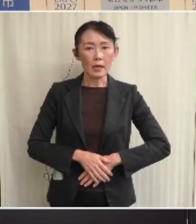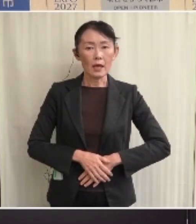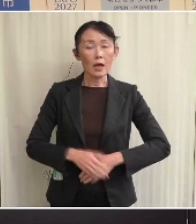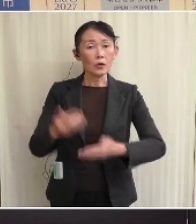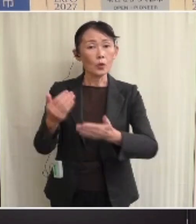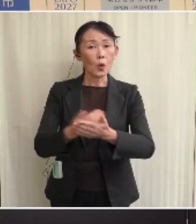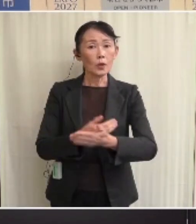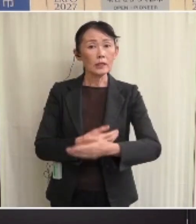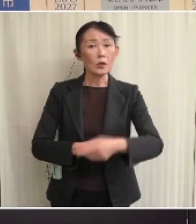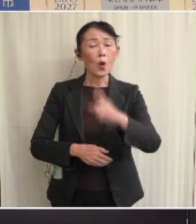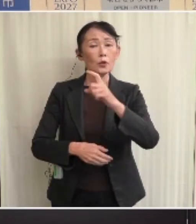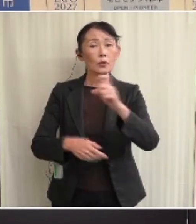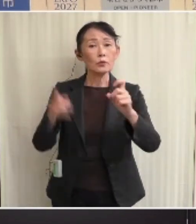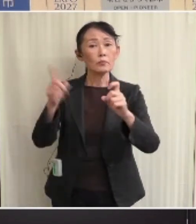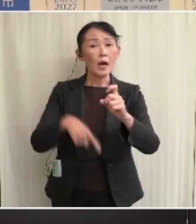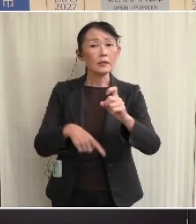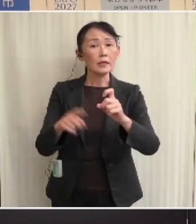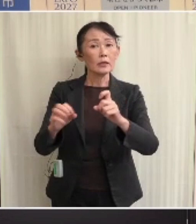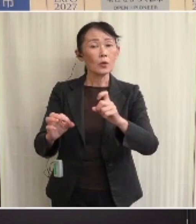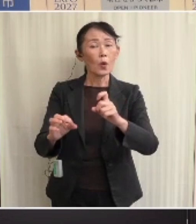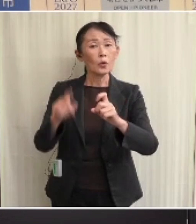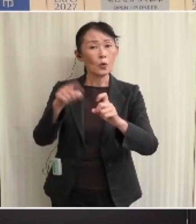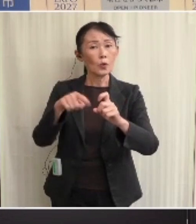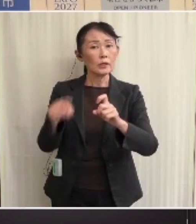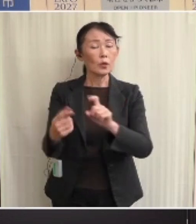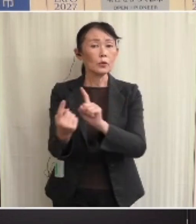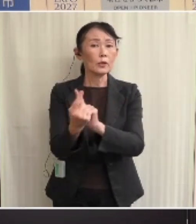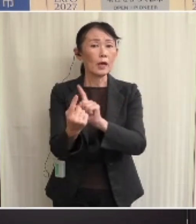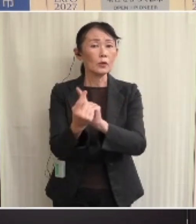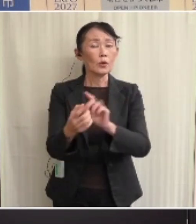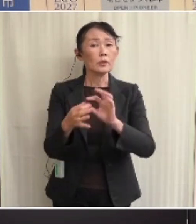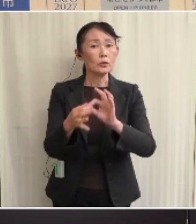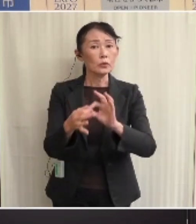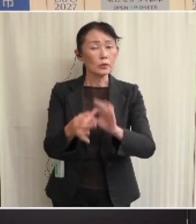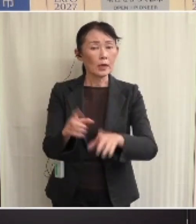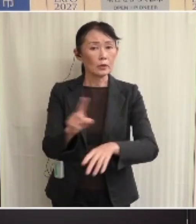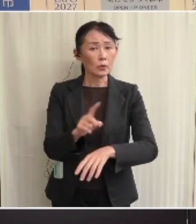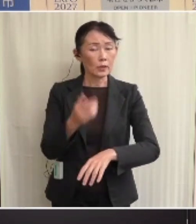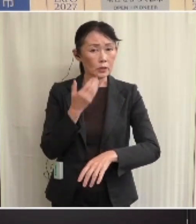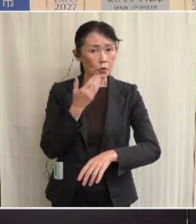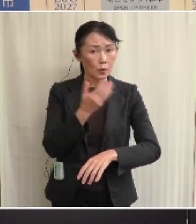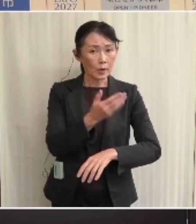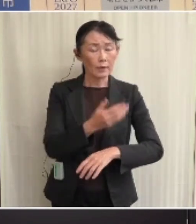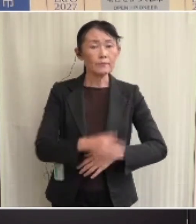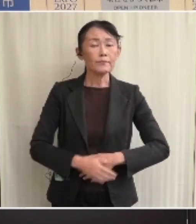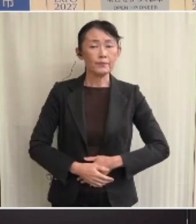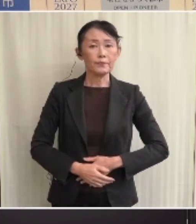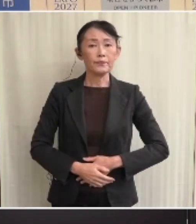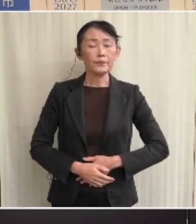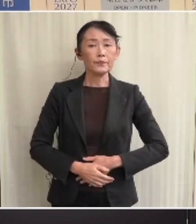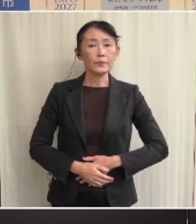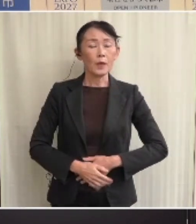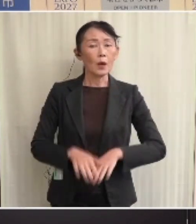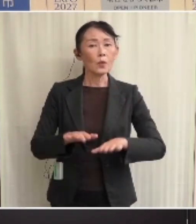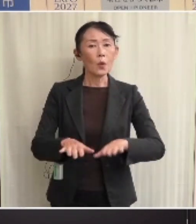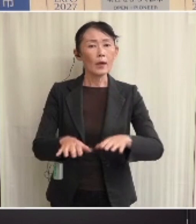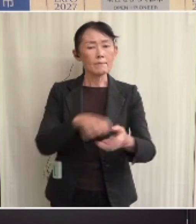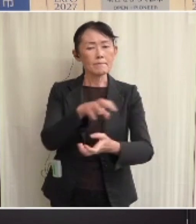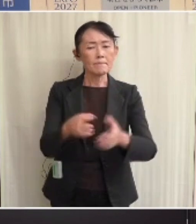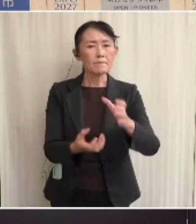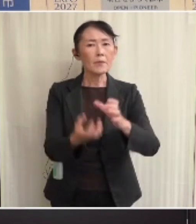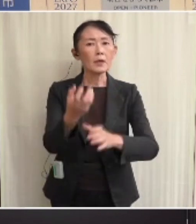割の対応というのを改めて伺います。で合わせて、今回 その事態を招いてしま